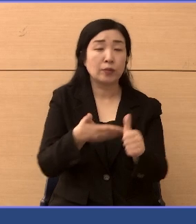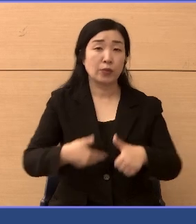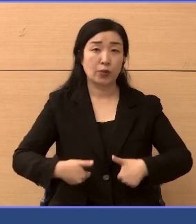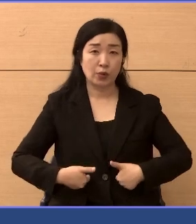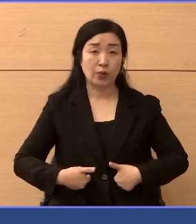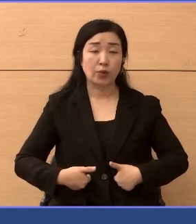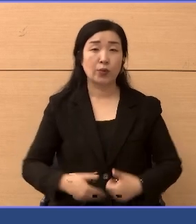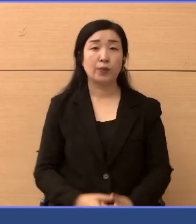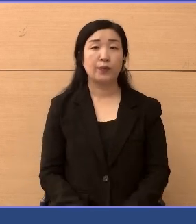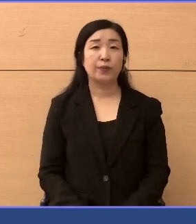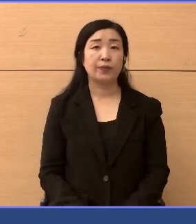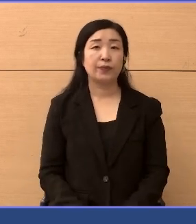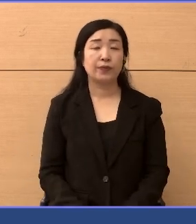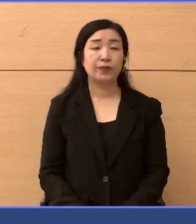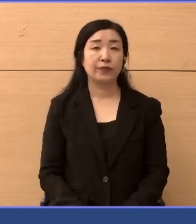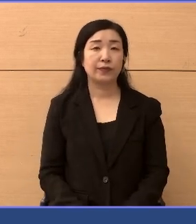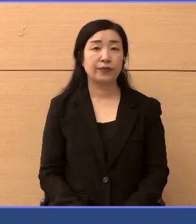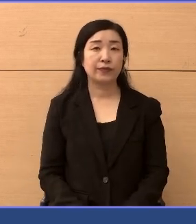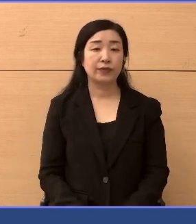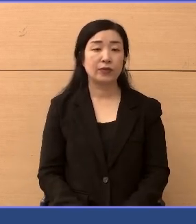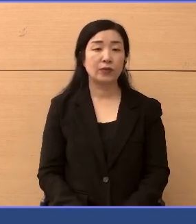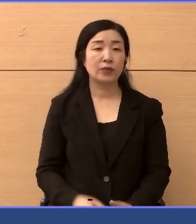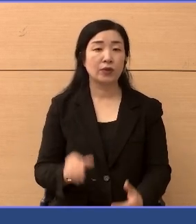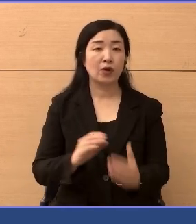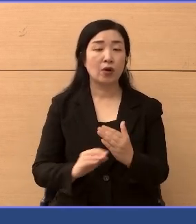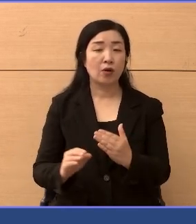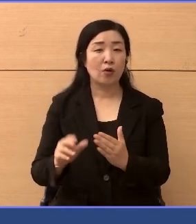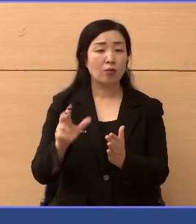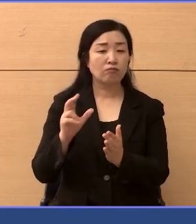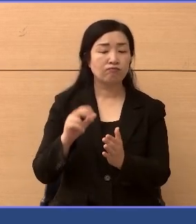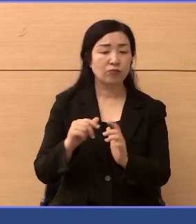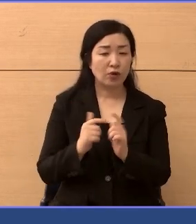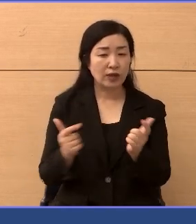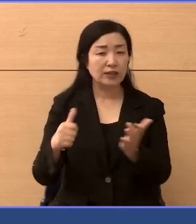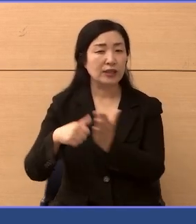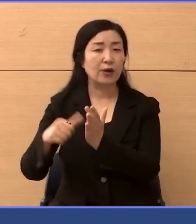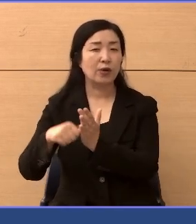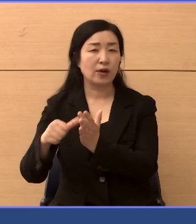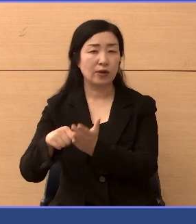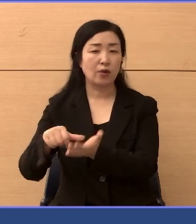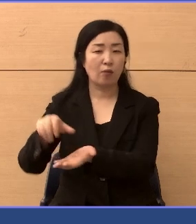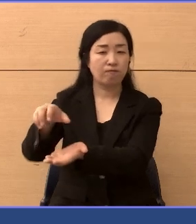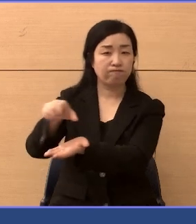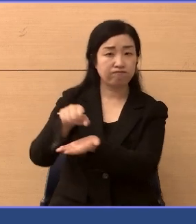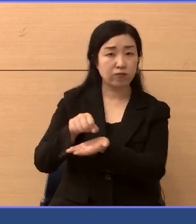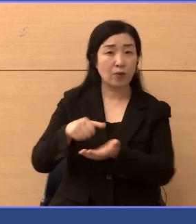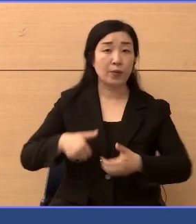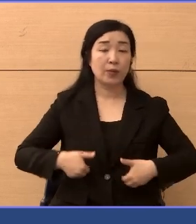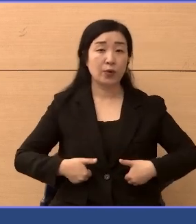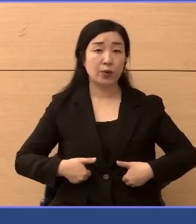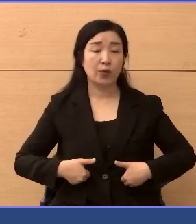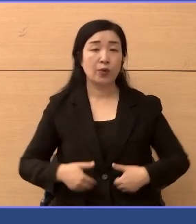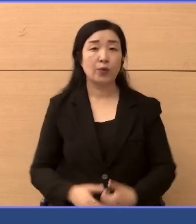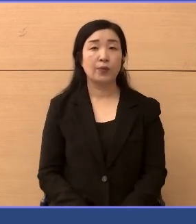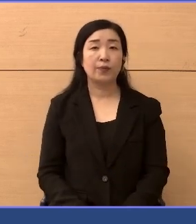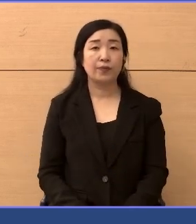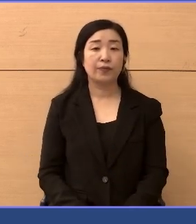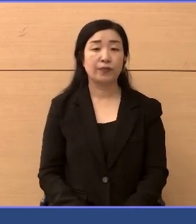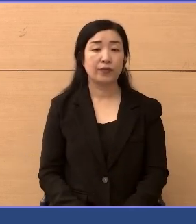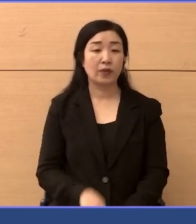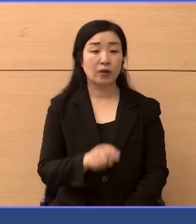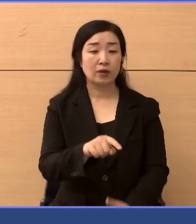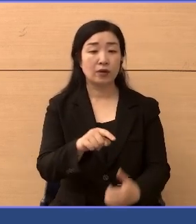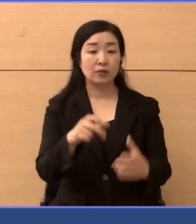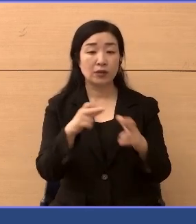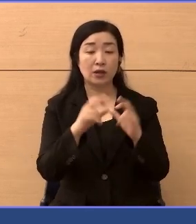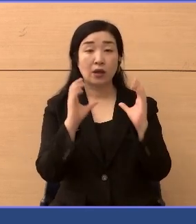resources if 그리고 they 그에 따른 need 추가적인 자원을 확보해야 될 필요가 있습니다. Sometimes the child's behavior 때때로 can be 아이의 so